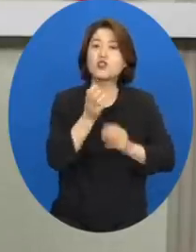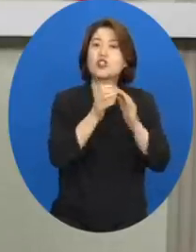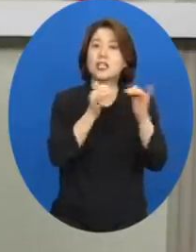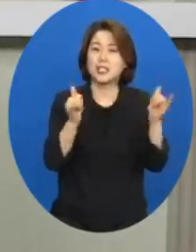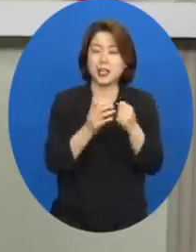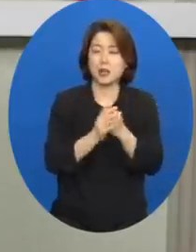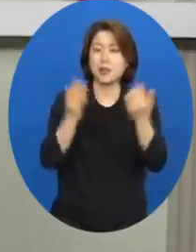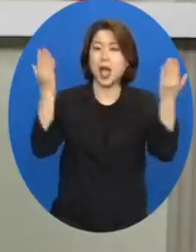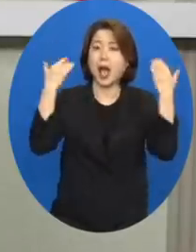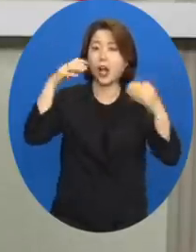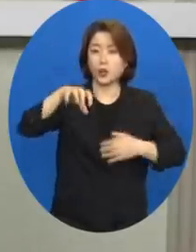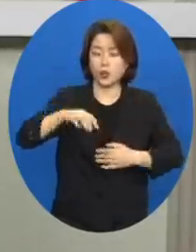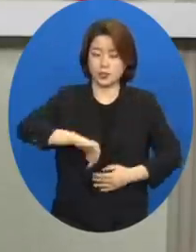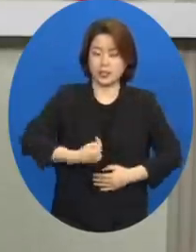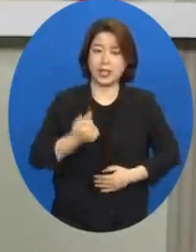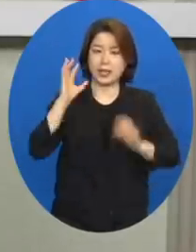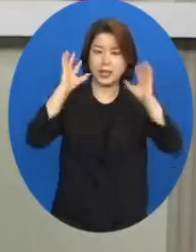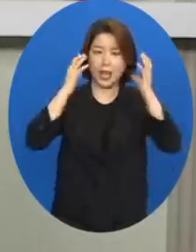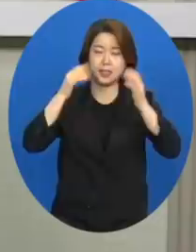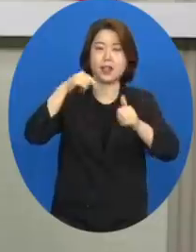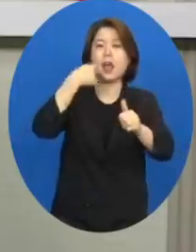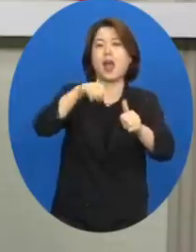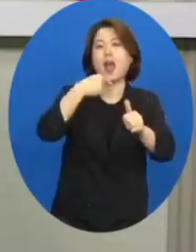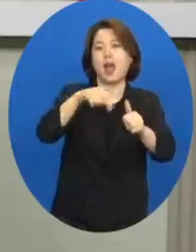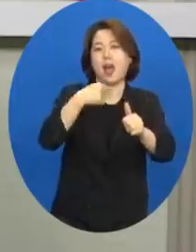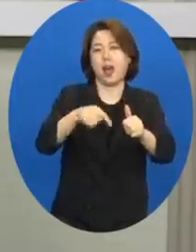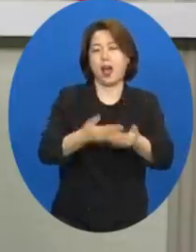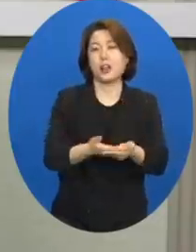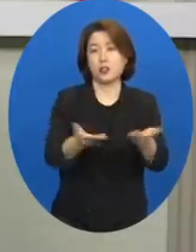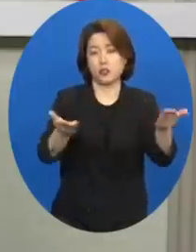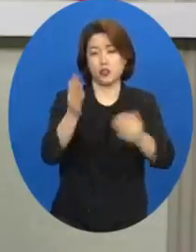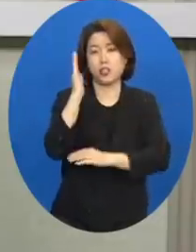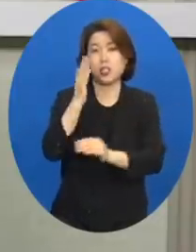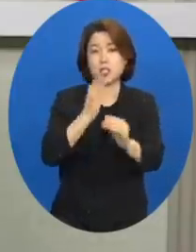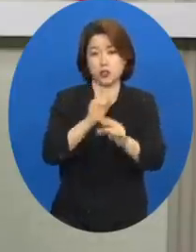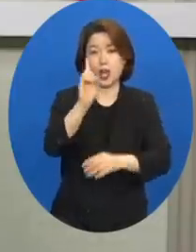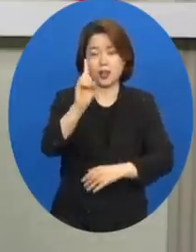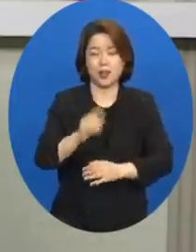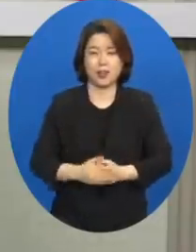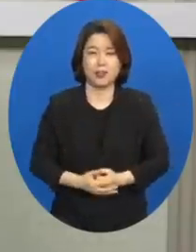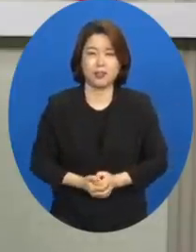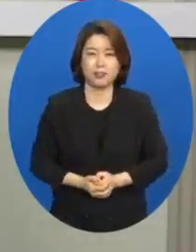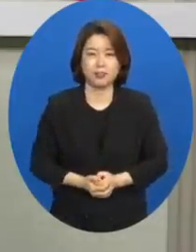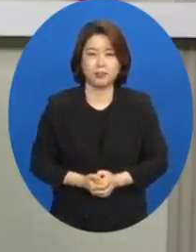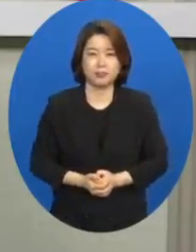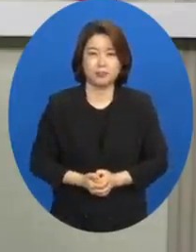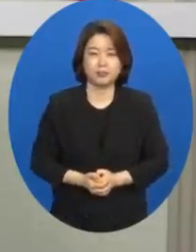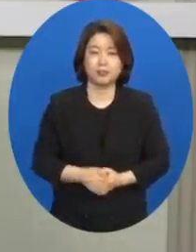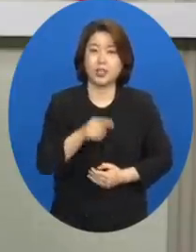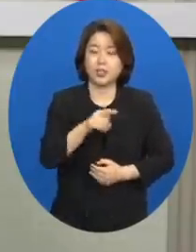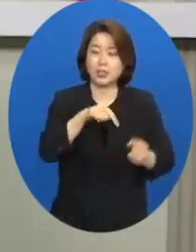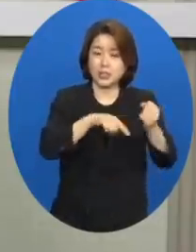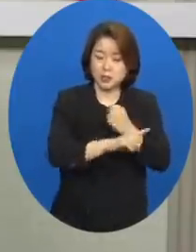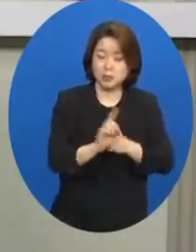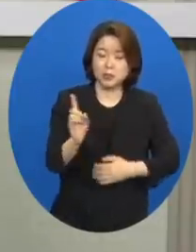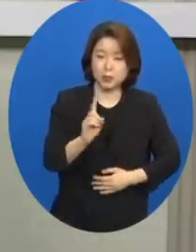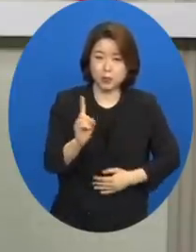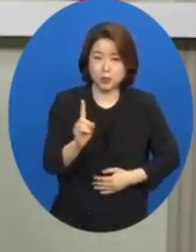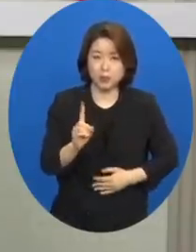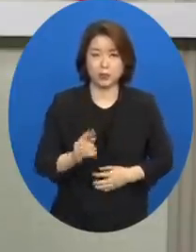학교에서 자기 아이들에게 가르치는 이야기 중에 하나입니다 그 의미는